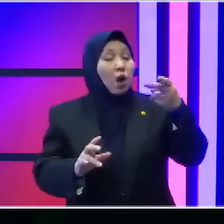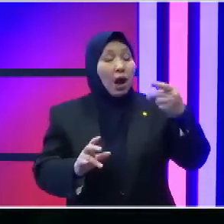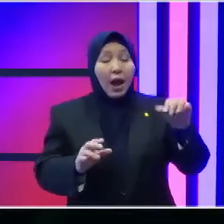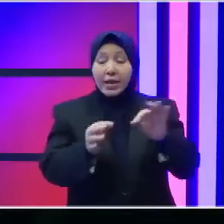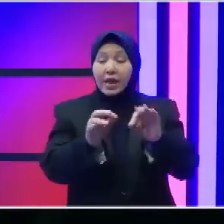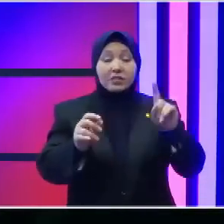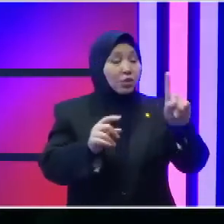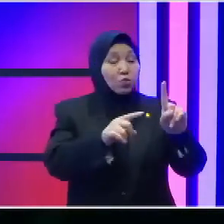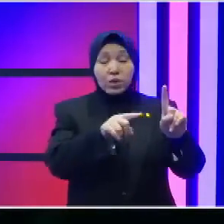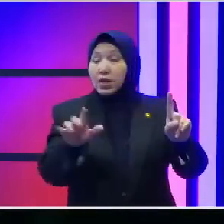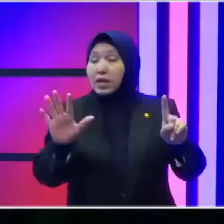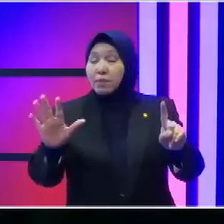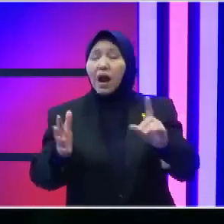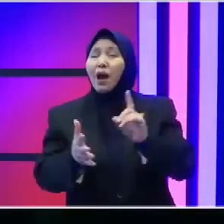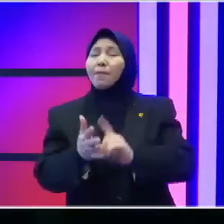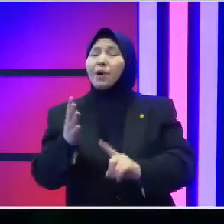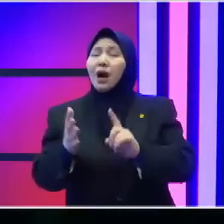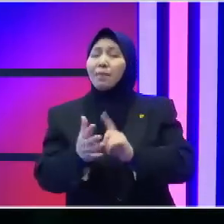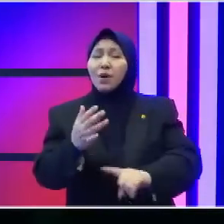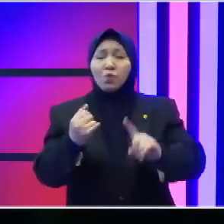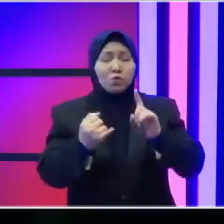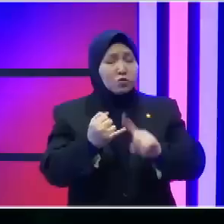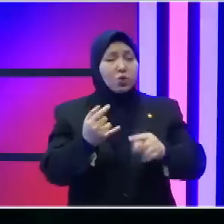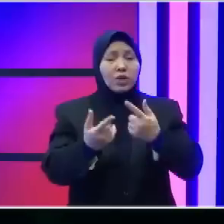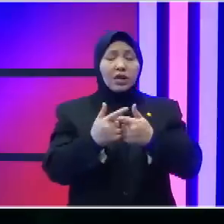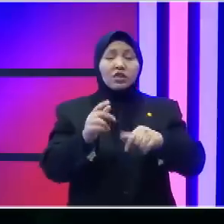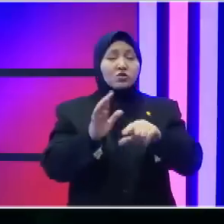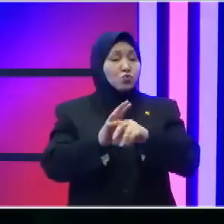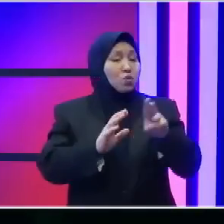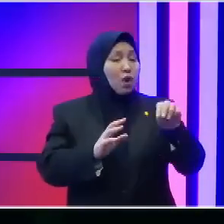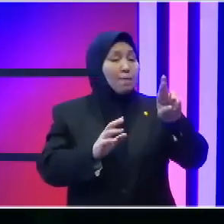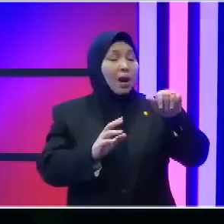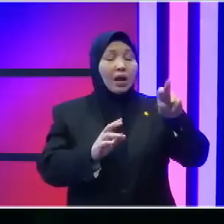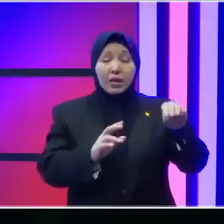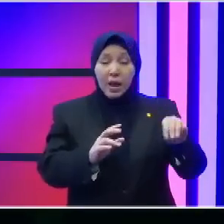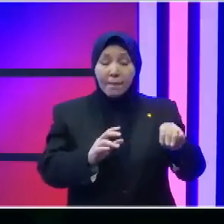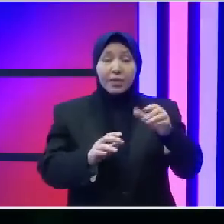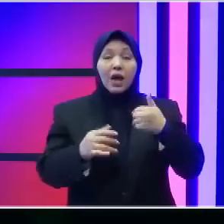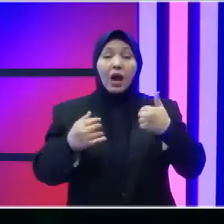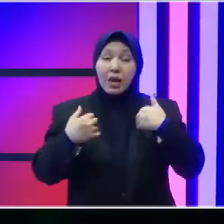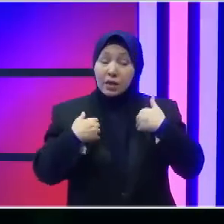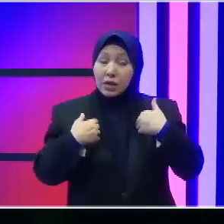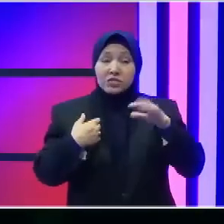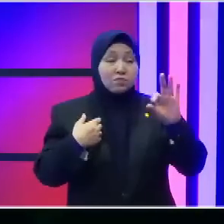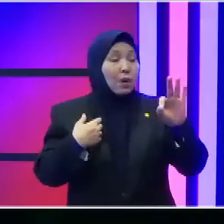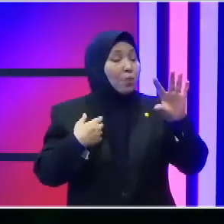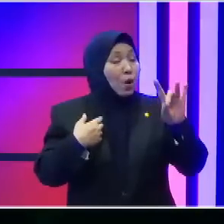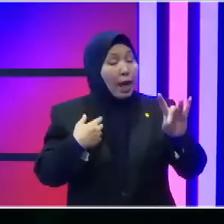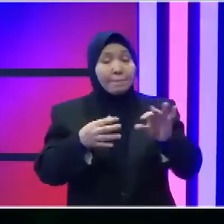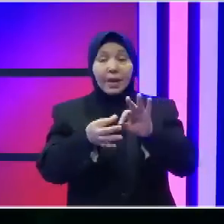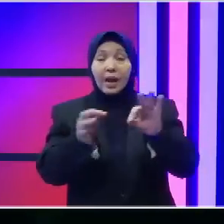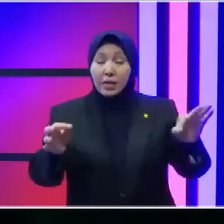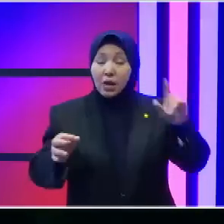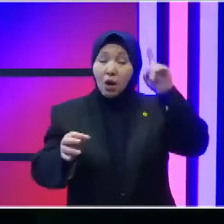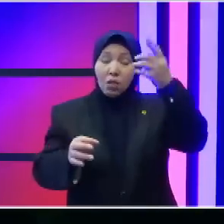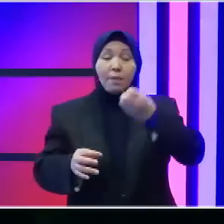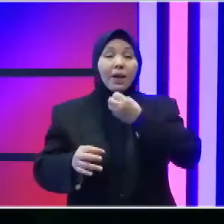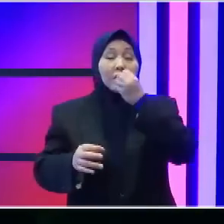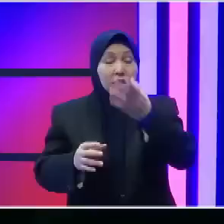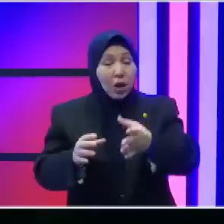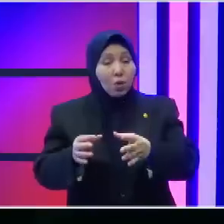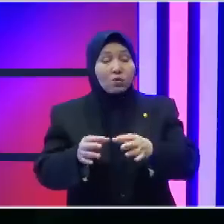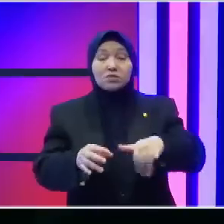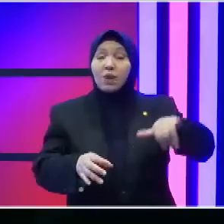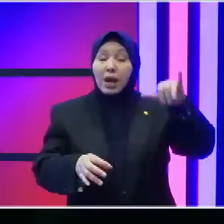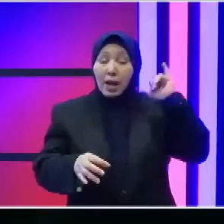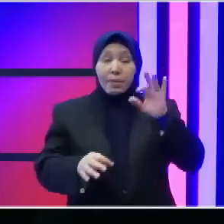untuk sama-sama kita melihat apakah penghujung daripada surah Maryam. Surah Maryam yang mempunyai 98 ayat, Allah menyatakan semalam kalau kita